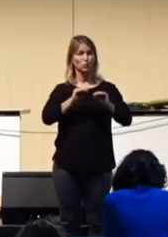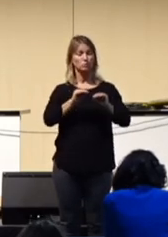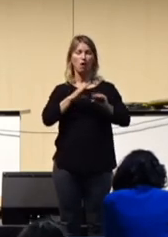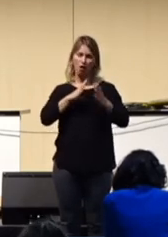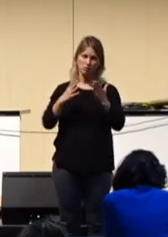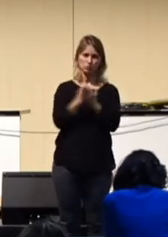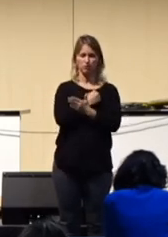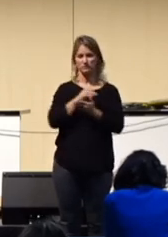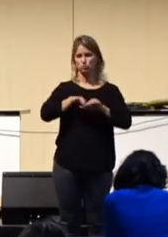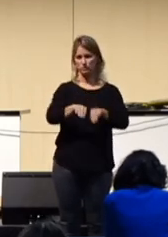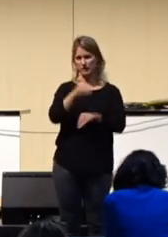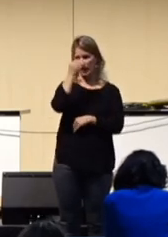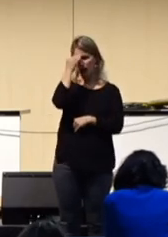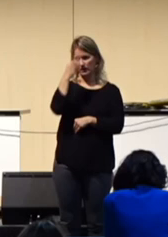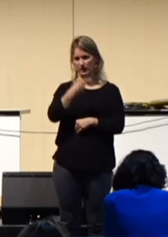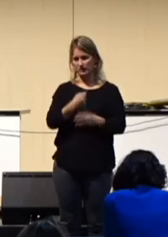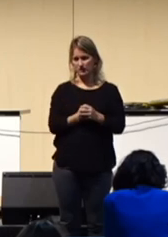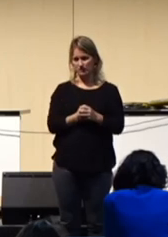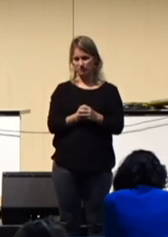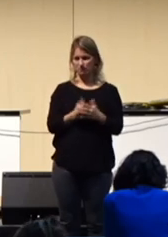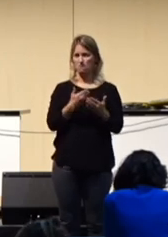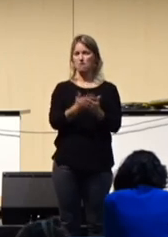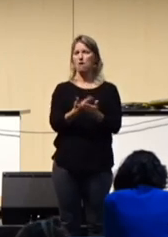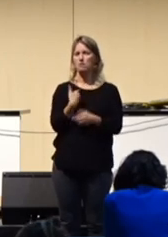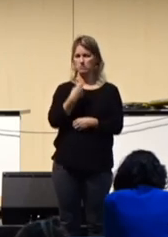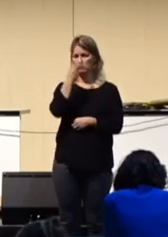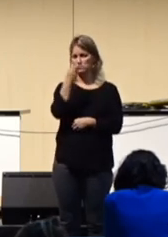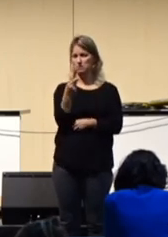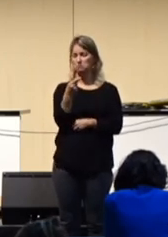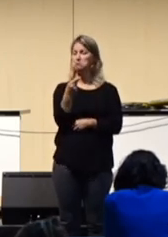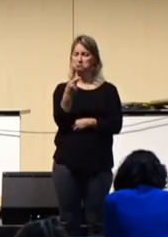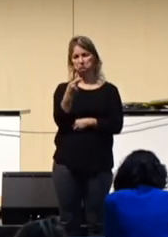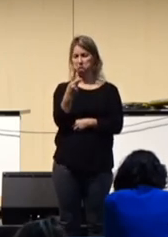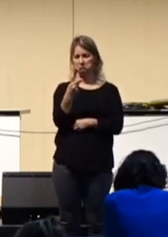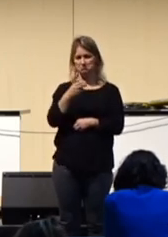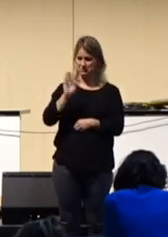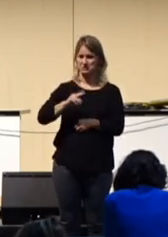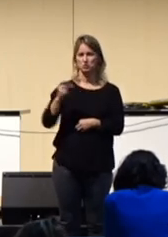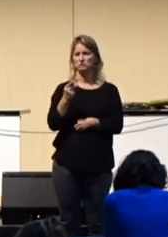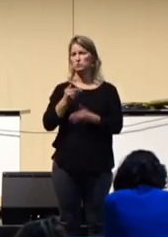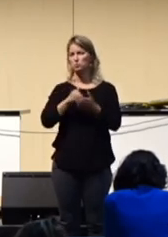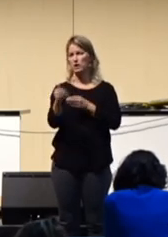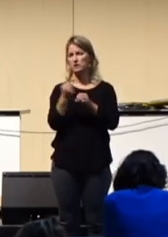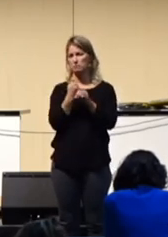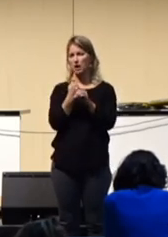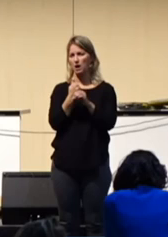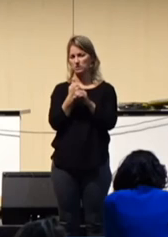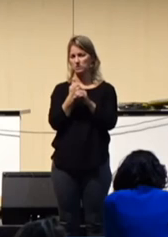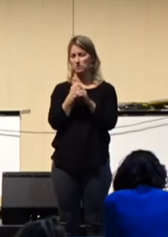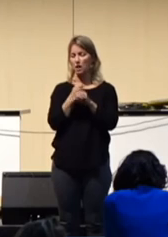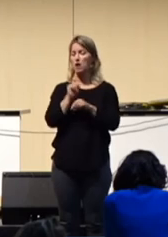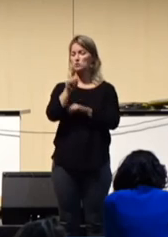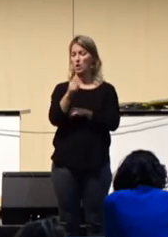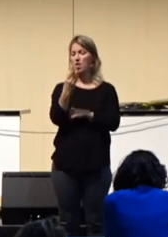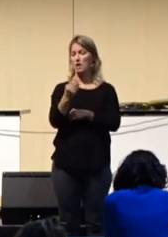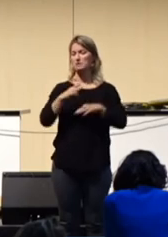gelernt. Was uns wiederum dazu bewogen hat, auf jeden Fall weiterzumachen, und es wird in den Herbstferien